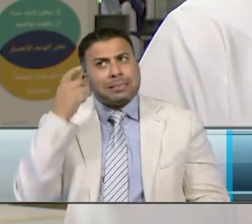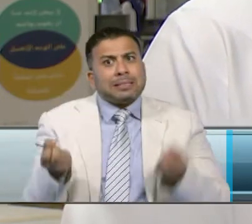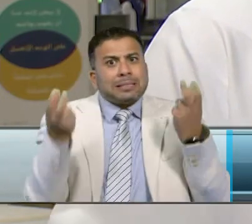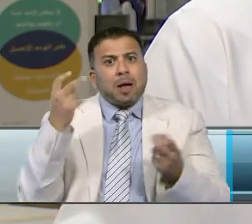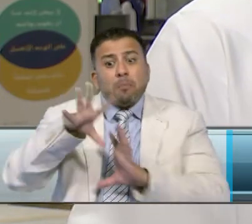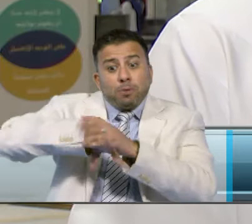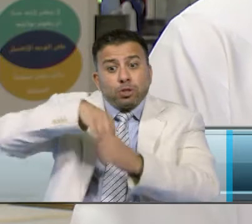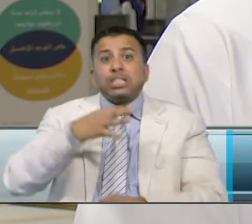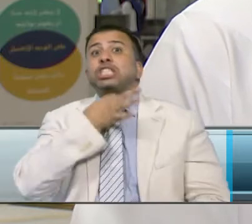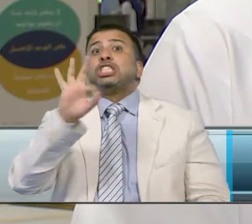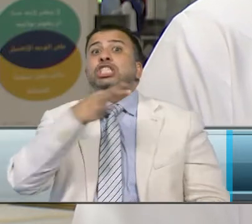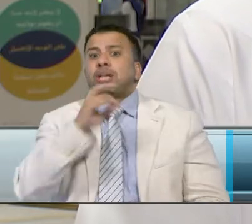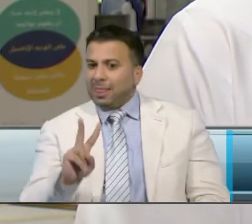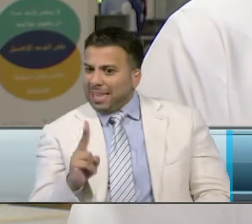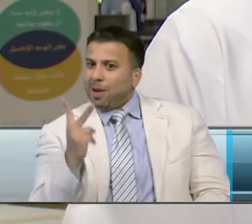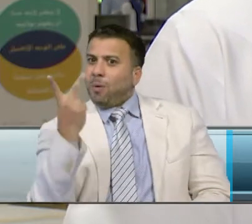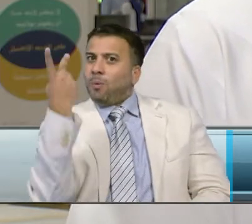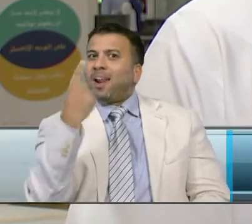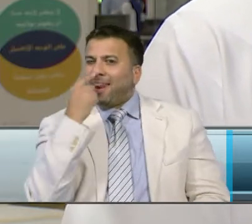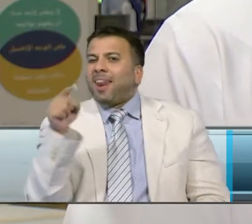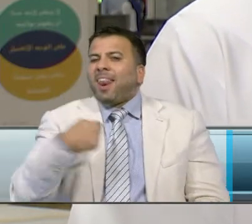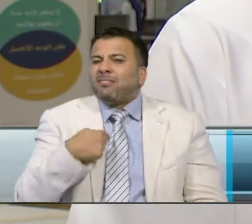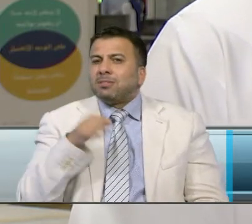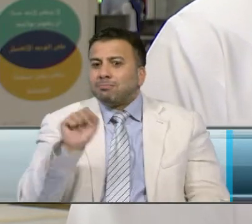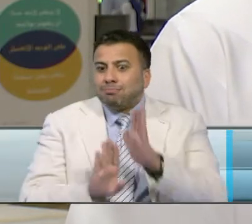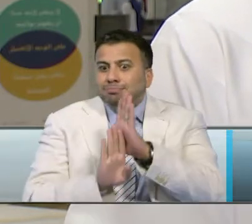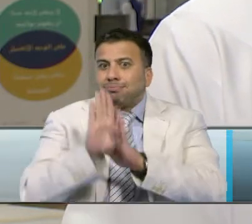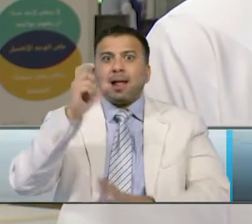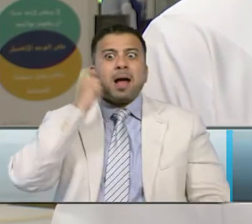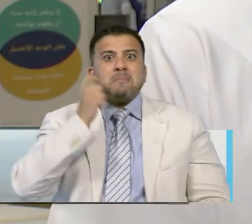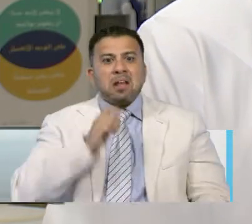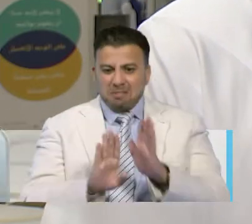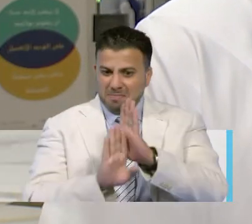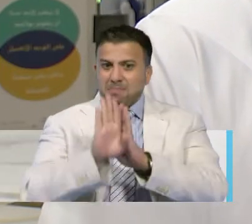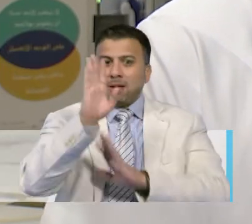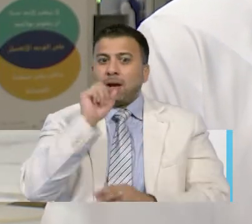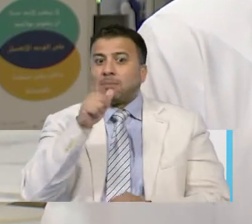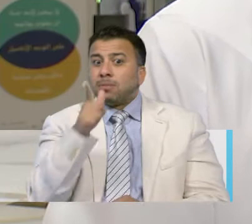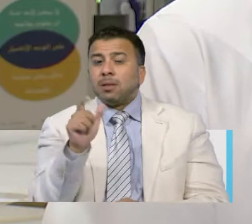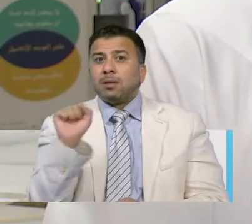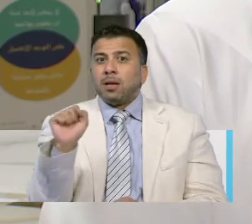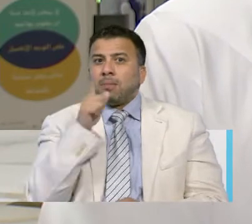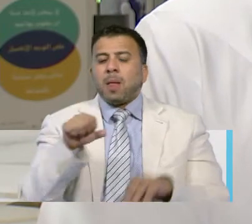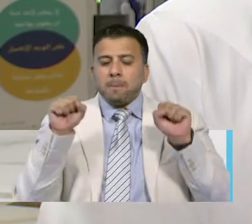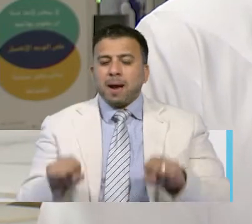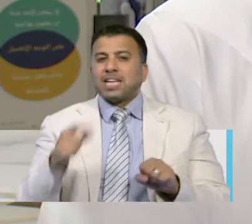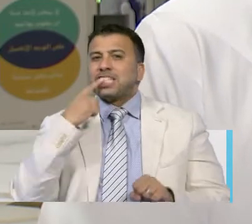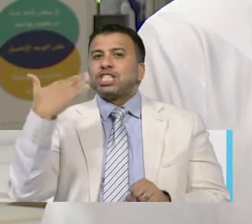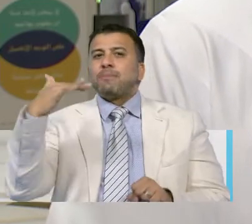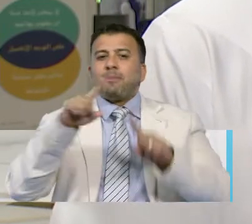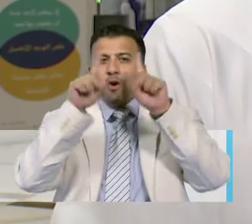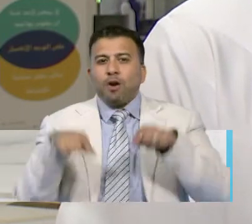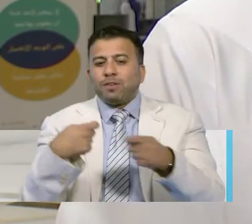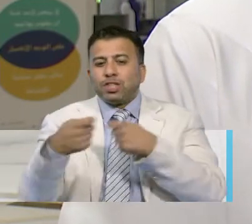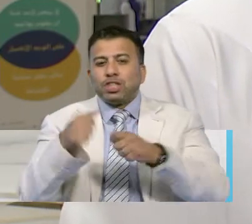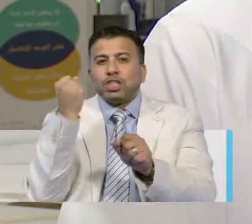مشاريع جديدة يمكن يطور فيها نفسه، يطور فيها مجتمعه، ويطور فيها بلده بشكل عام. توجه طبعا بشكل جزيل لمجلس شباب غرفة تجارة وصناعة الشارقة على